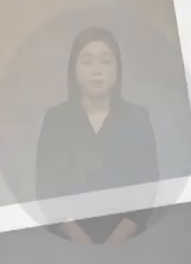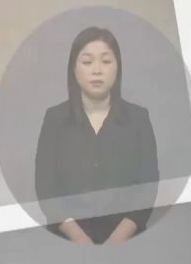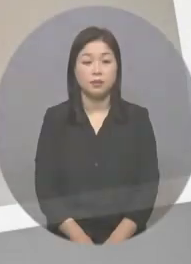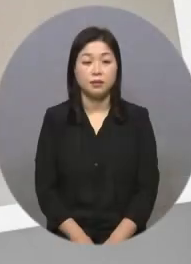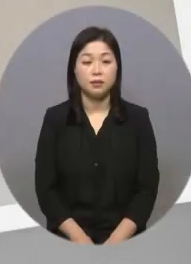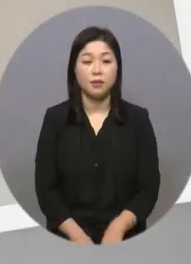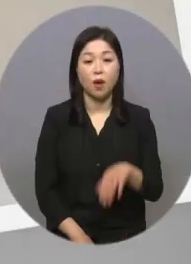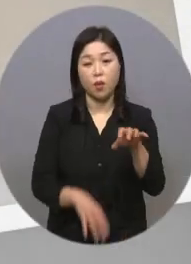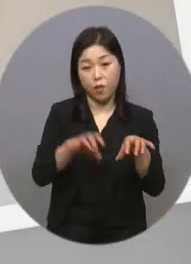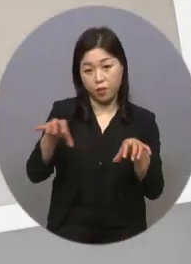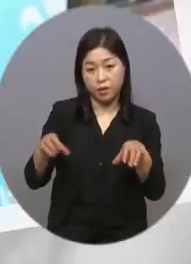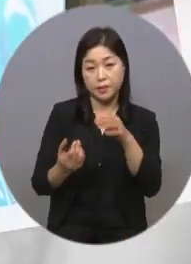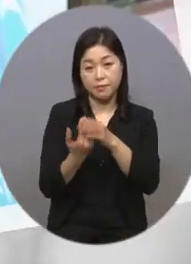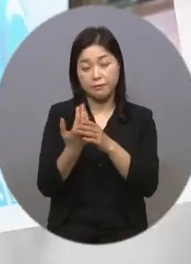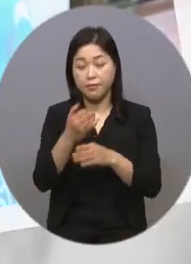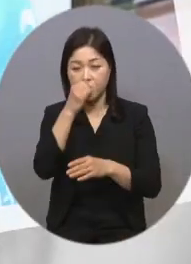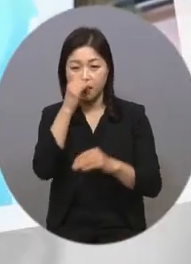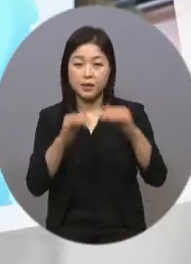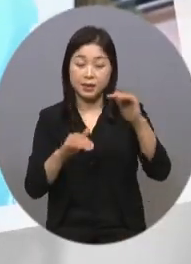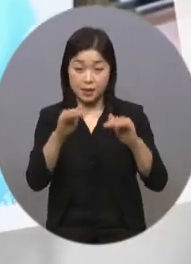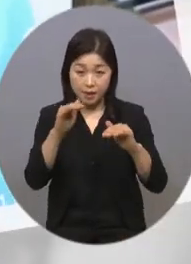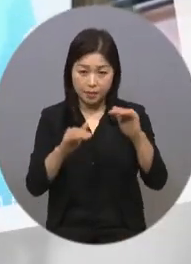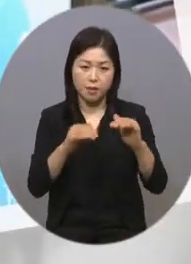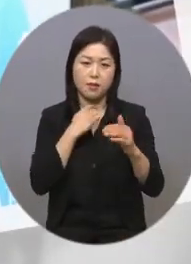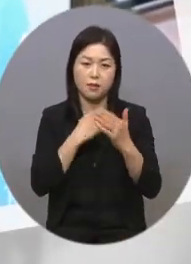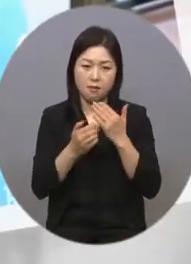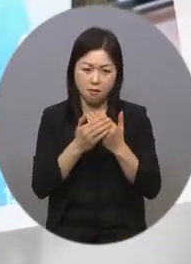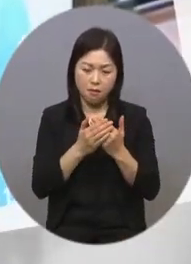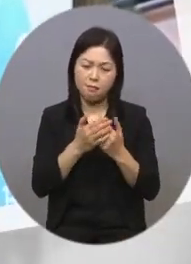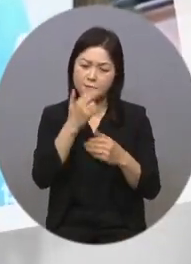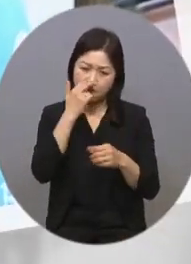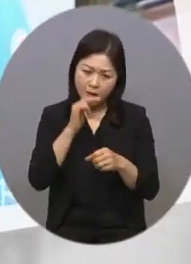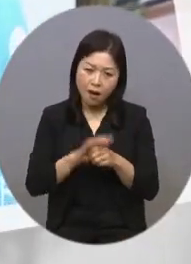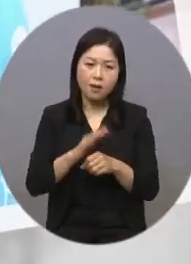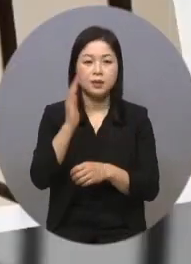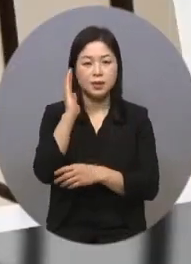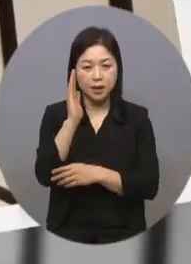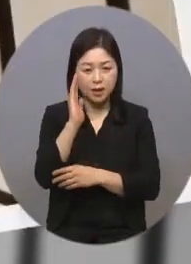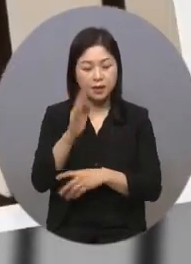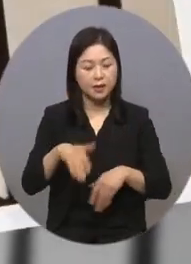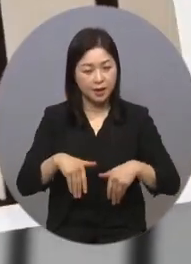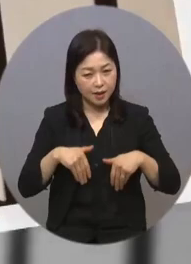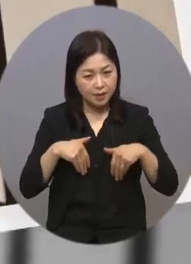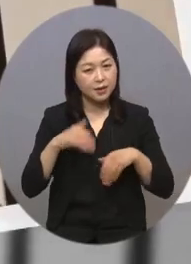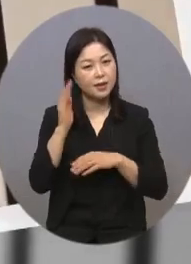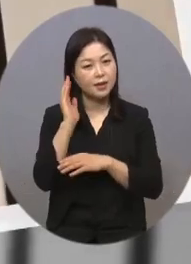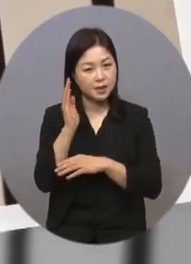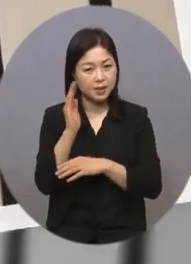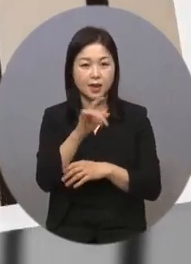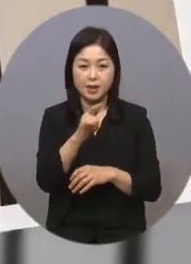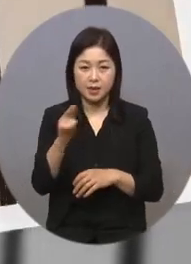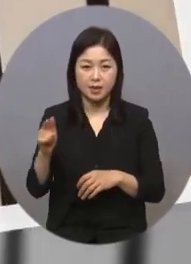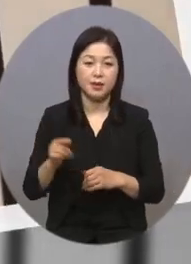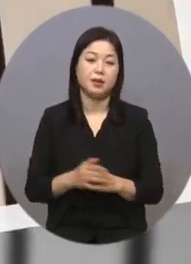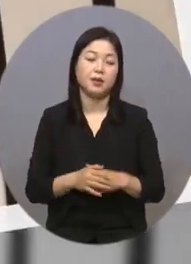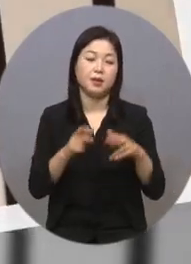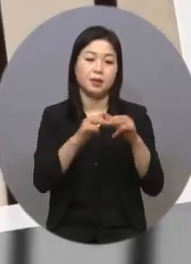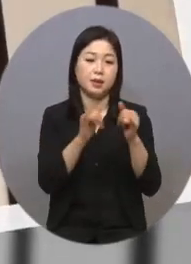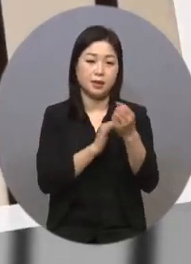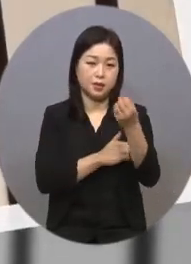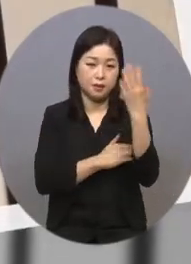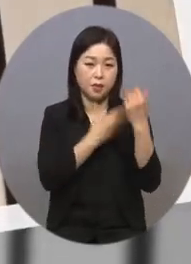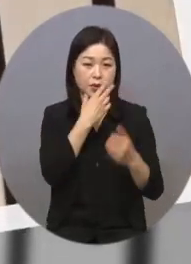우리 주변에서 일어나는 불공정한 사례부터 억울한 사연, 따뜻한 미담까지 장애인신문과 웰페어